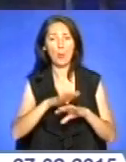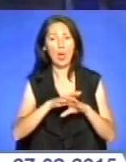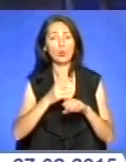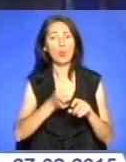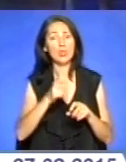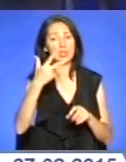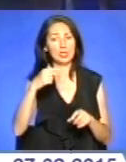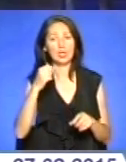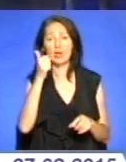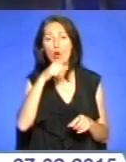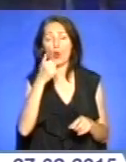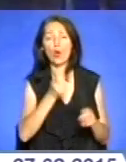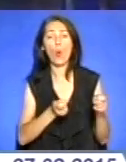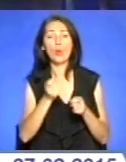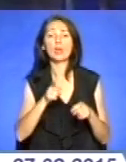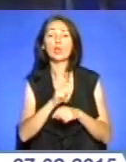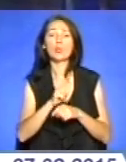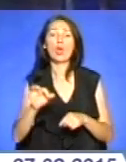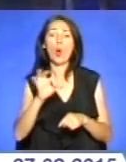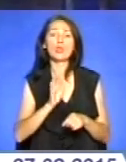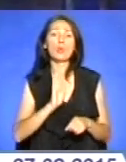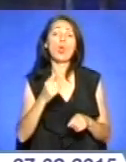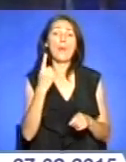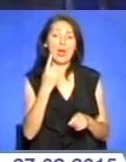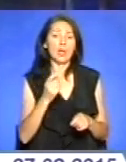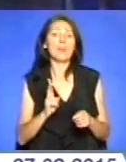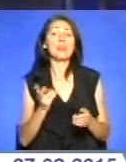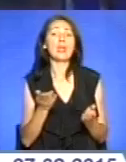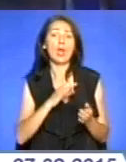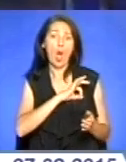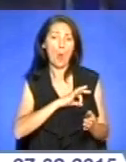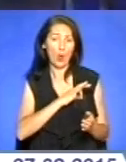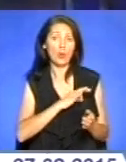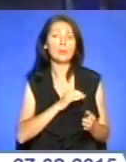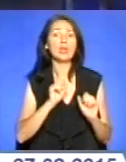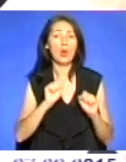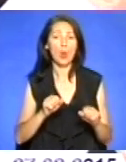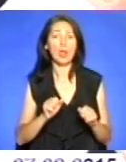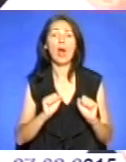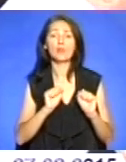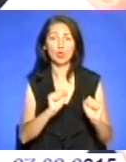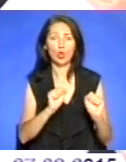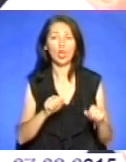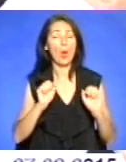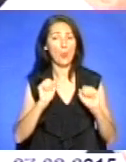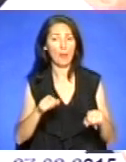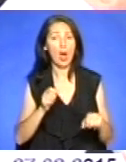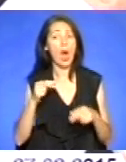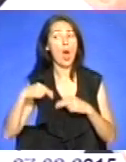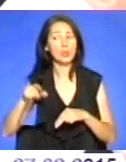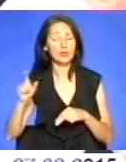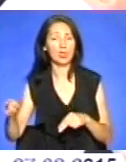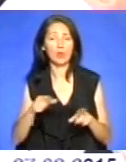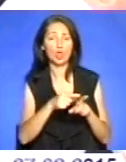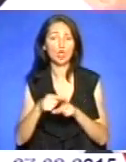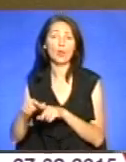області було першим, в якому профспілка змогла відстояти права працівників, розповідає Валентина Павлишин. За словами голови